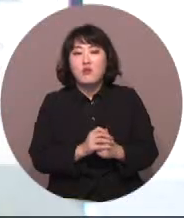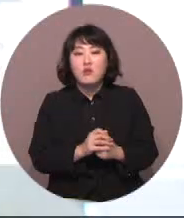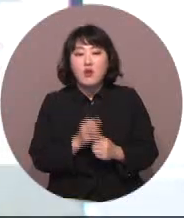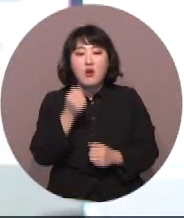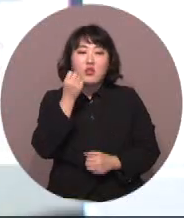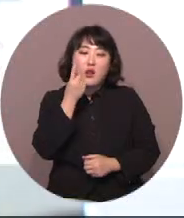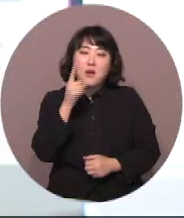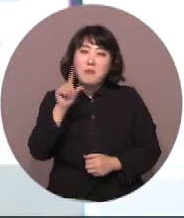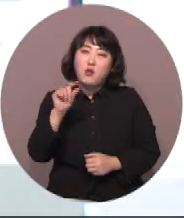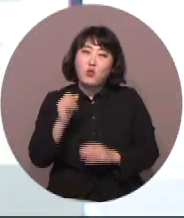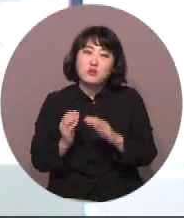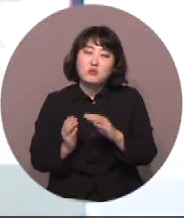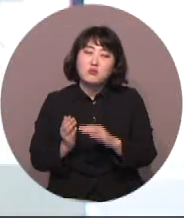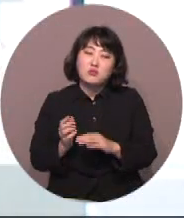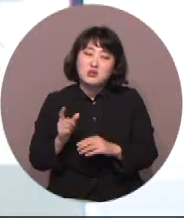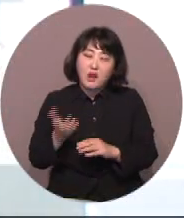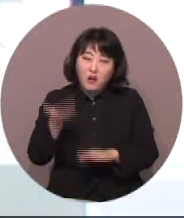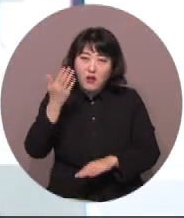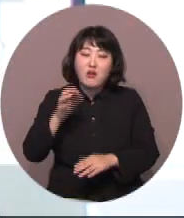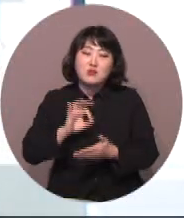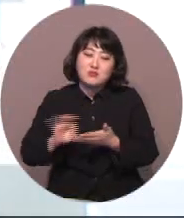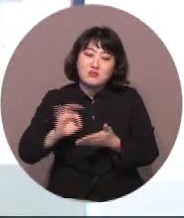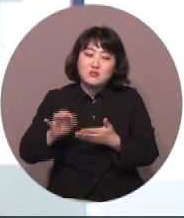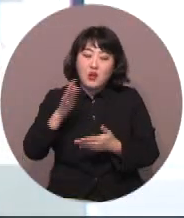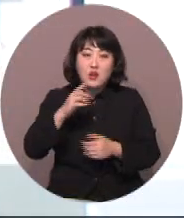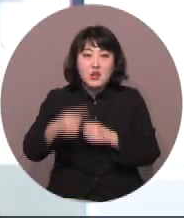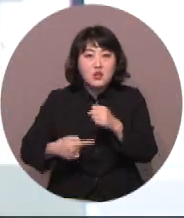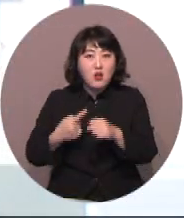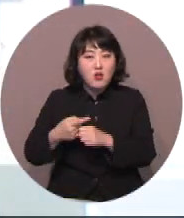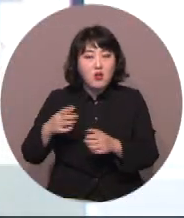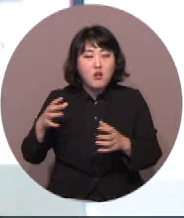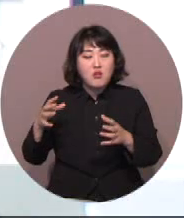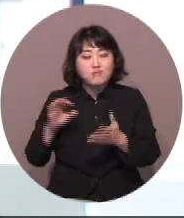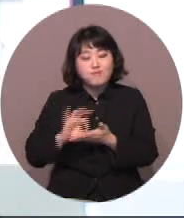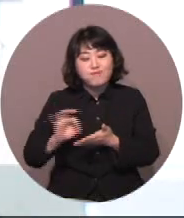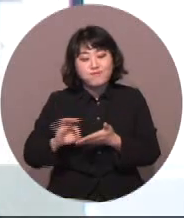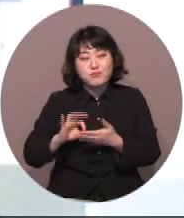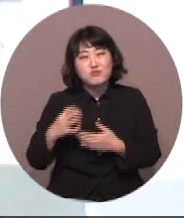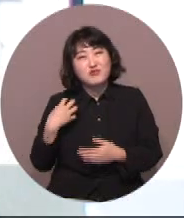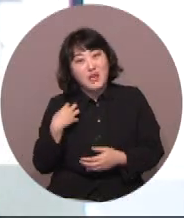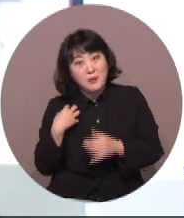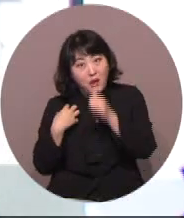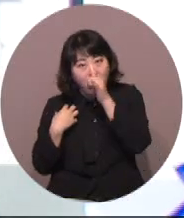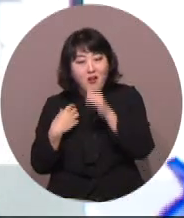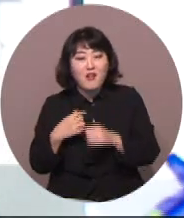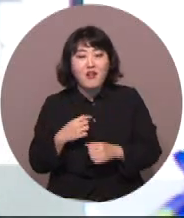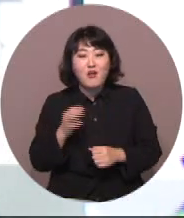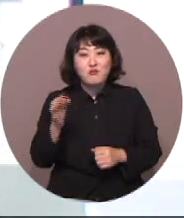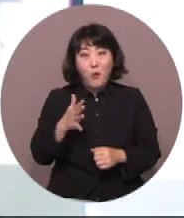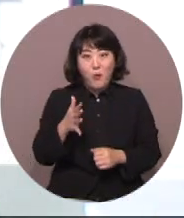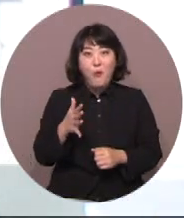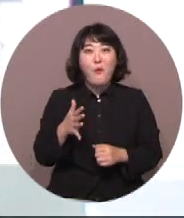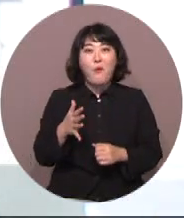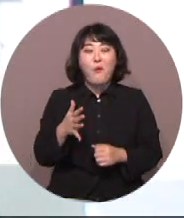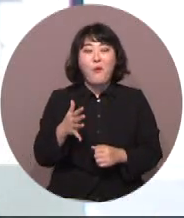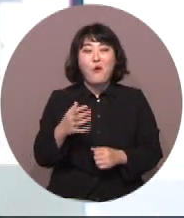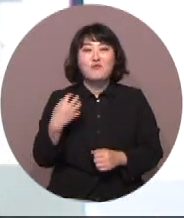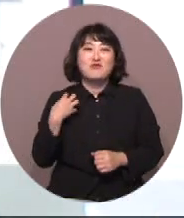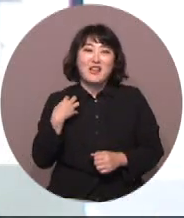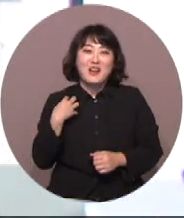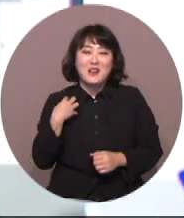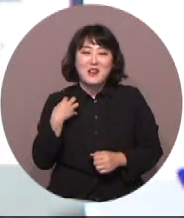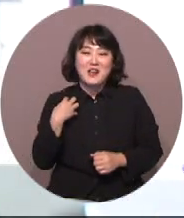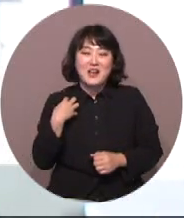사온 씩 긍데 그 1년 동안 쓰니까 아무래도 부담이 조금 무려 와지 쓰니까 좀 두 당이